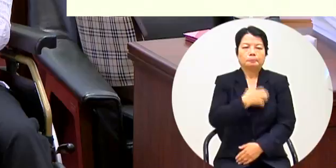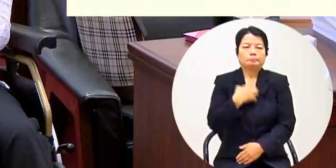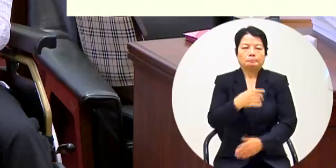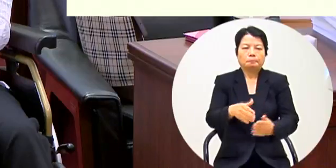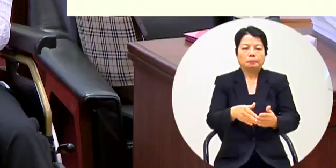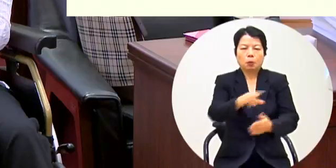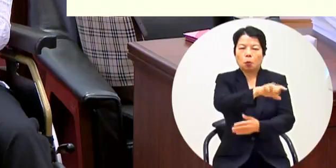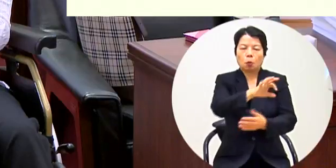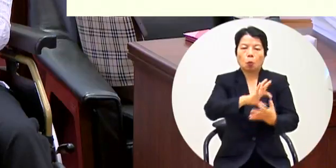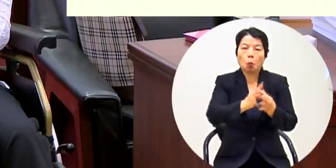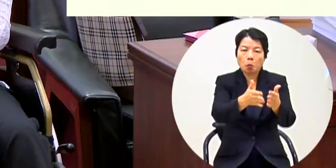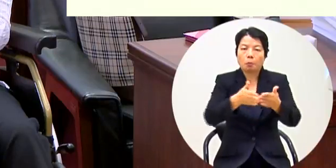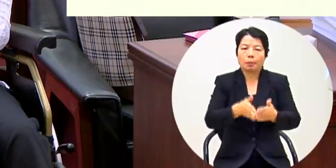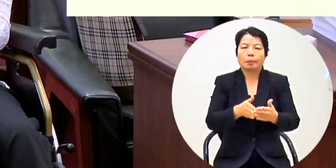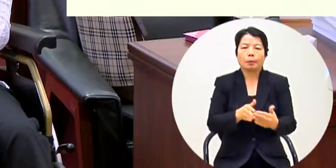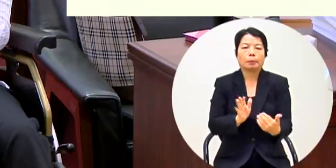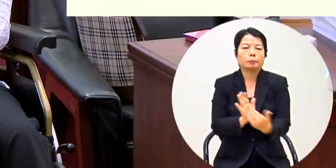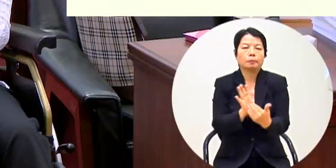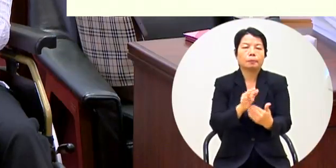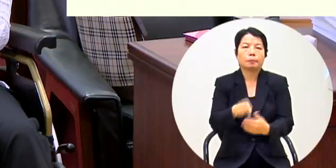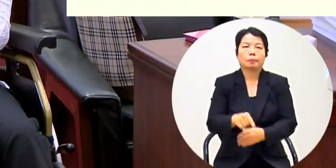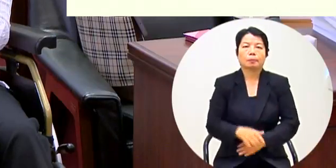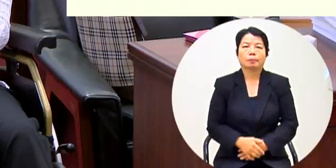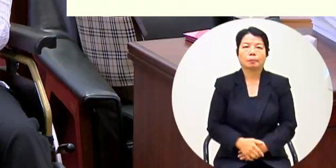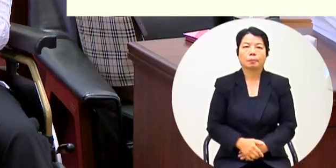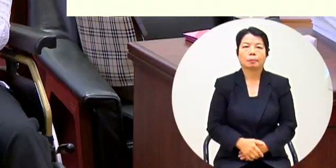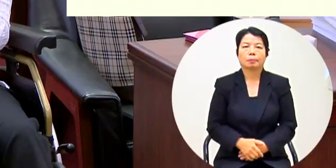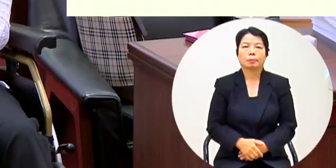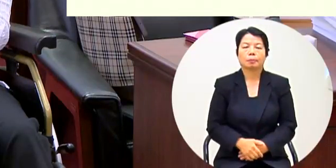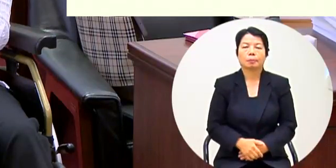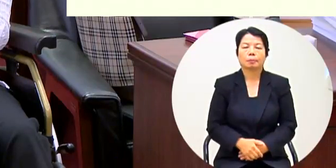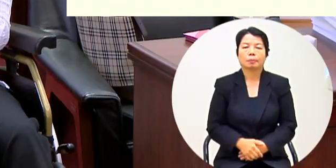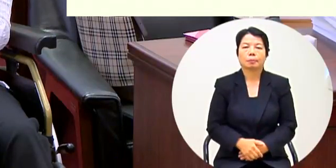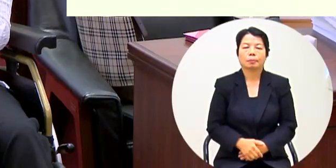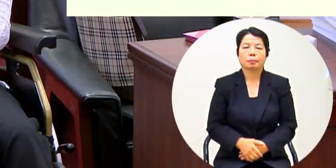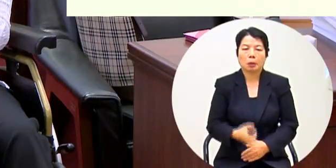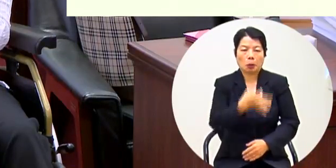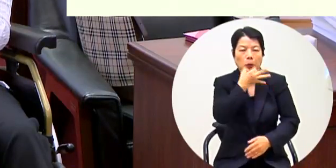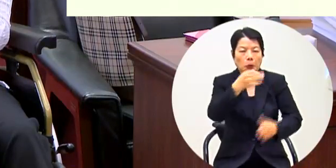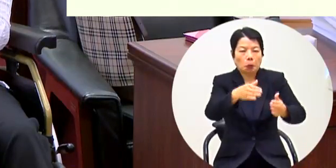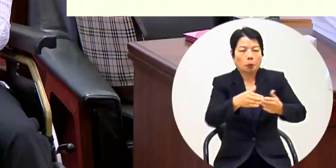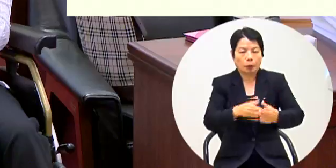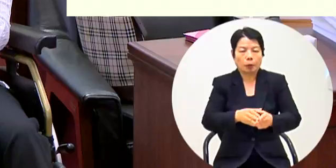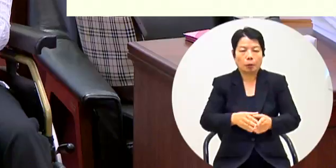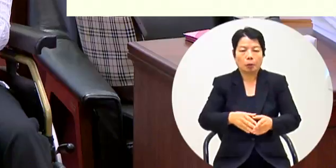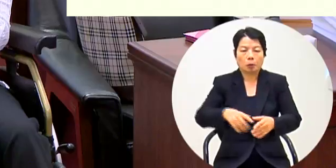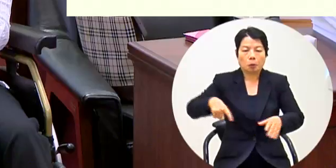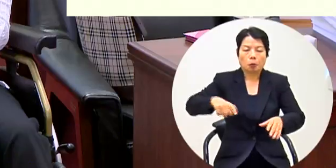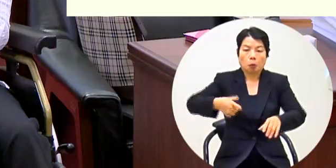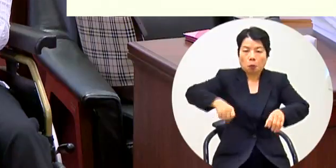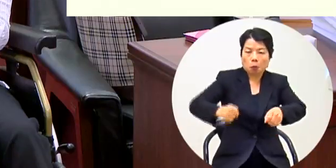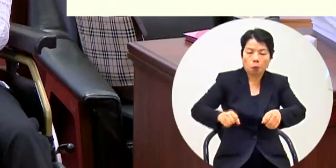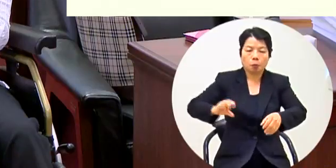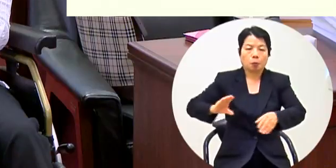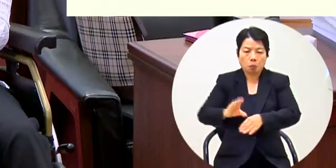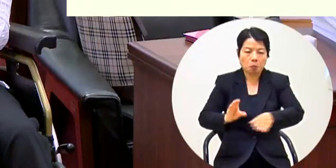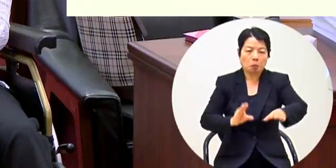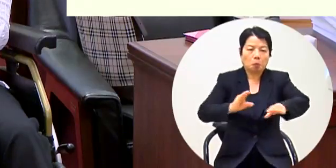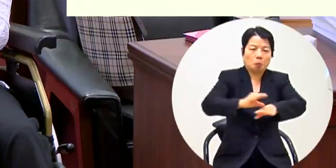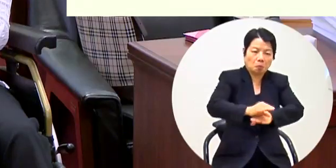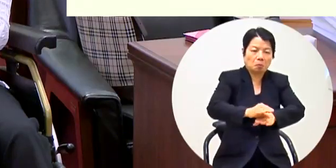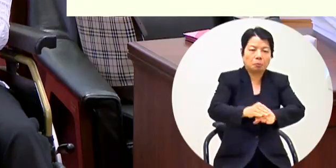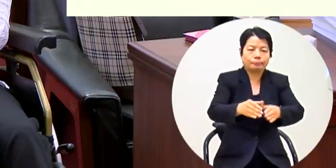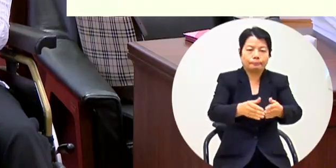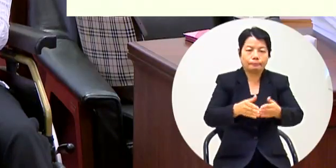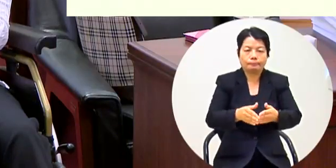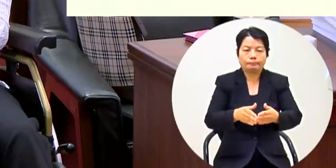车违规进入到公园或进入到人行道呢，而去设定了这些门槛，可是相对的它也阻碍